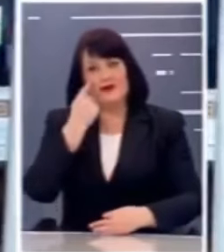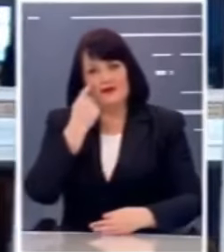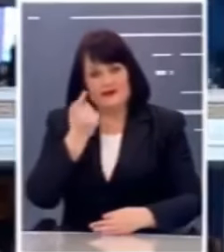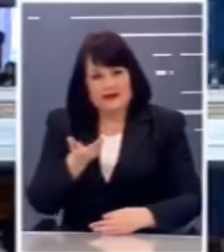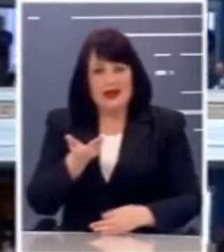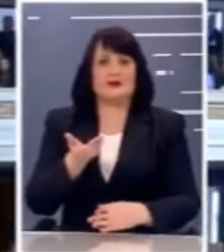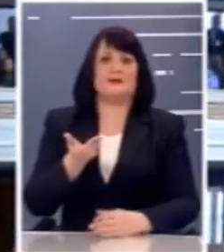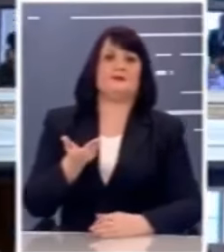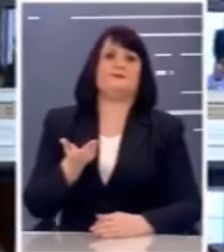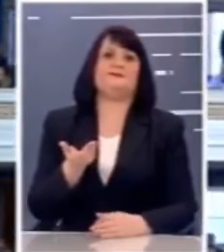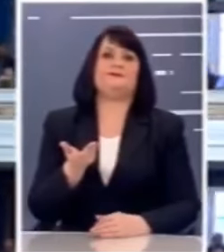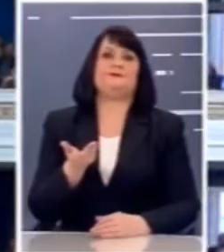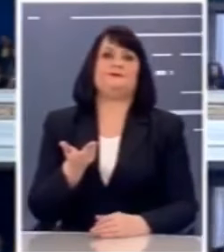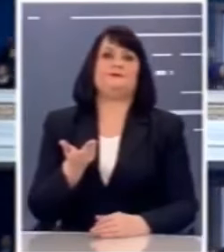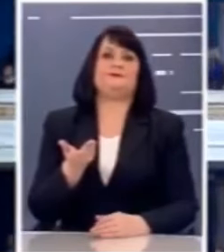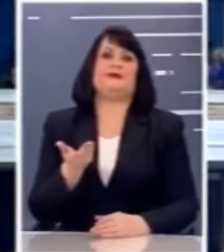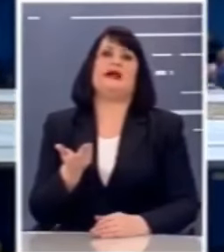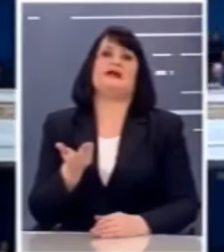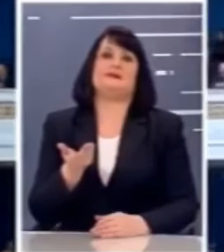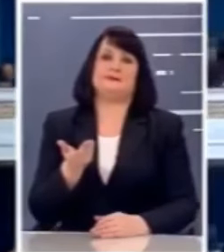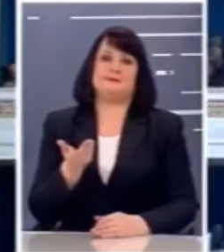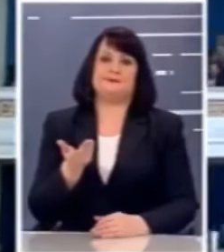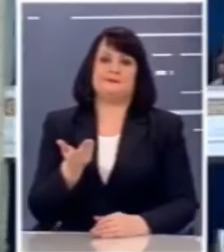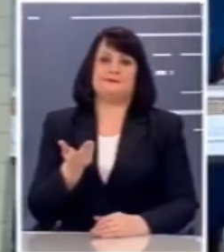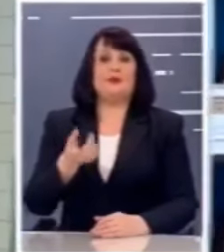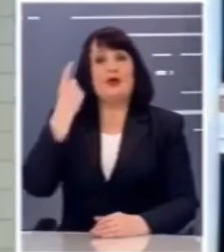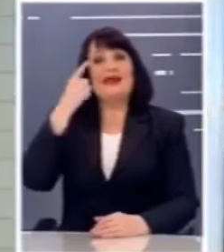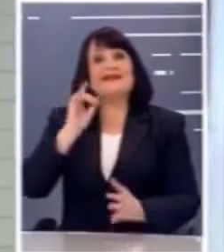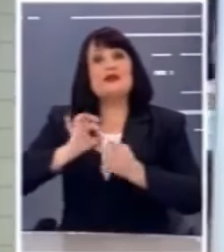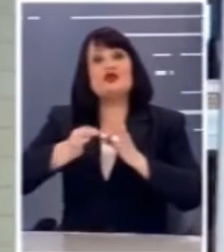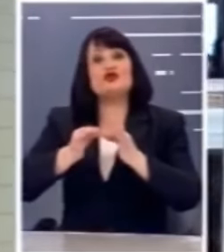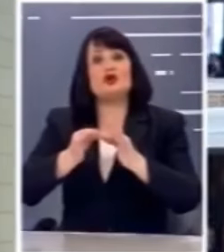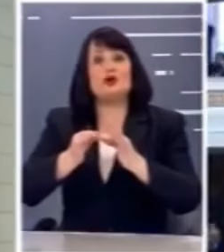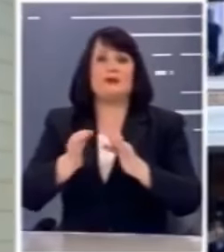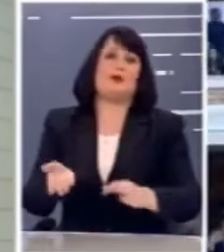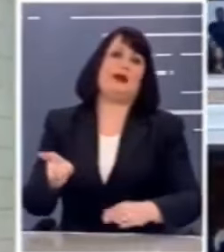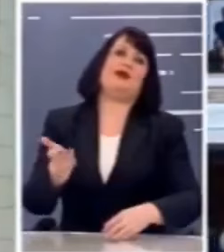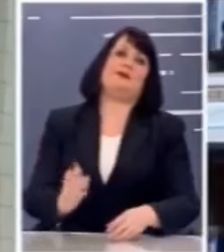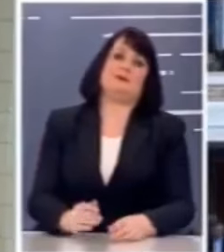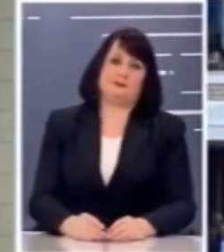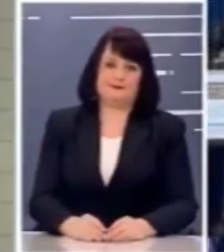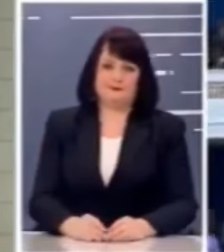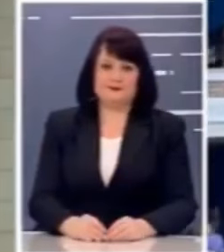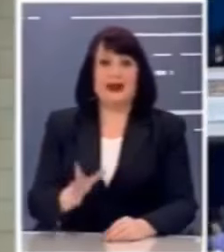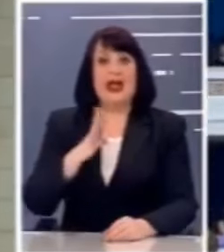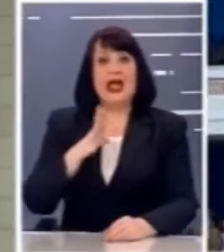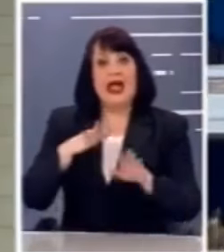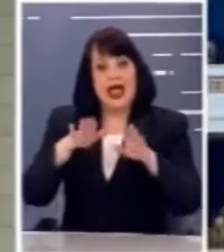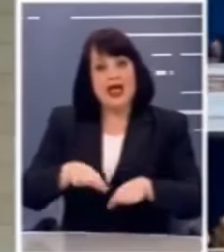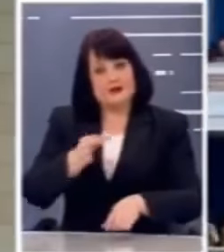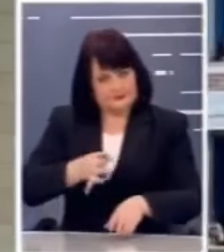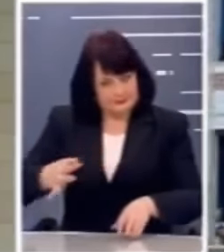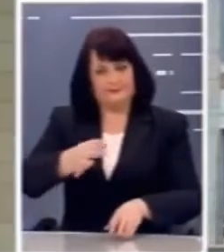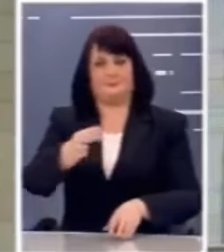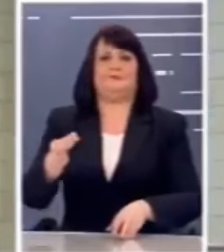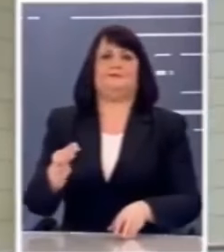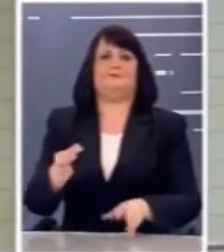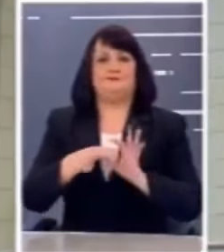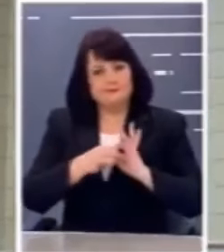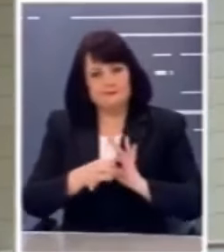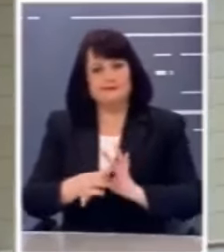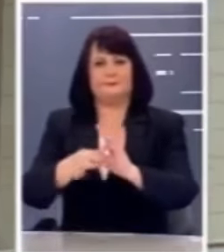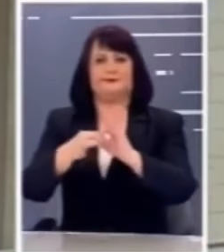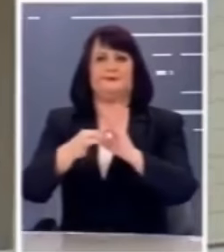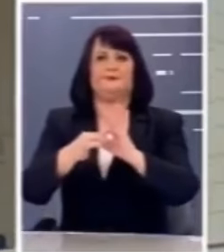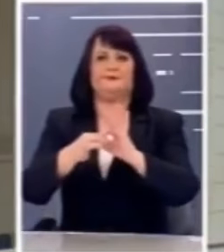ενίοτε να αγνοούν αυτή την ιστορική αλήθεια. Τα νησιά μας και οι νησιώτες είναι κληρονόμοι και συνεχιστές μιας